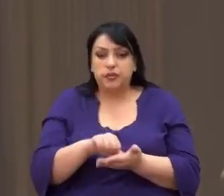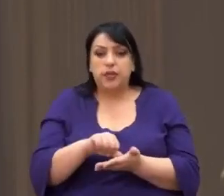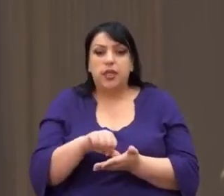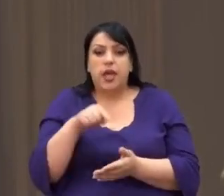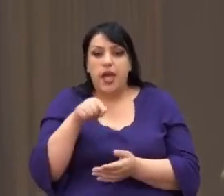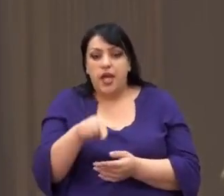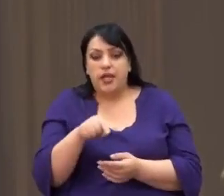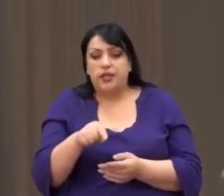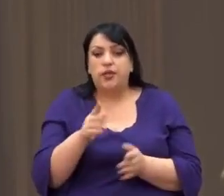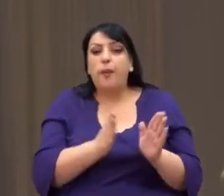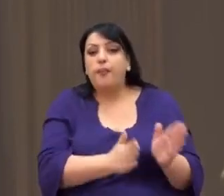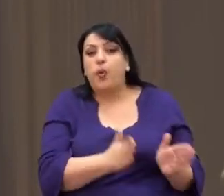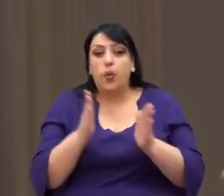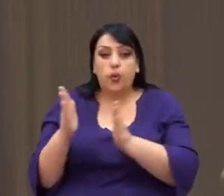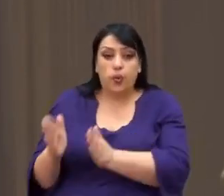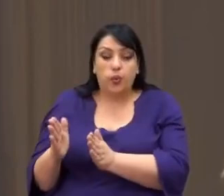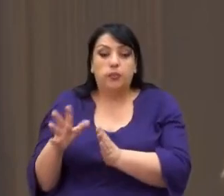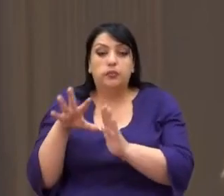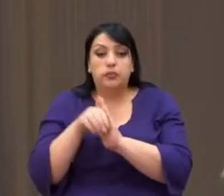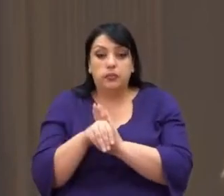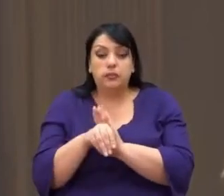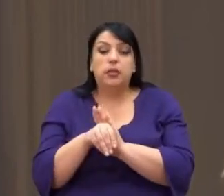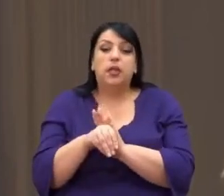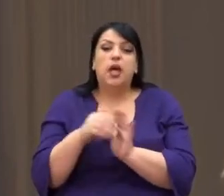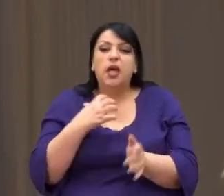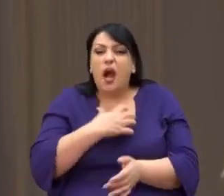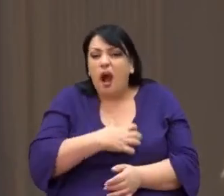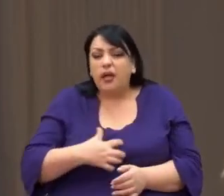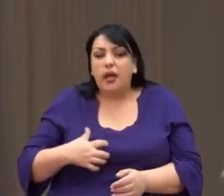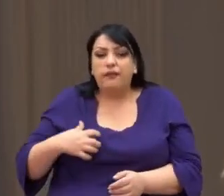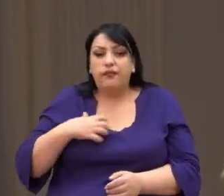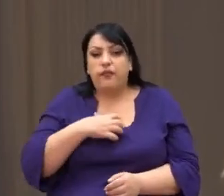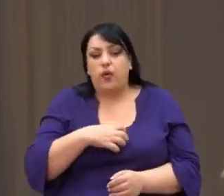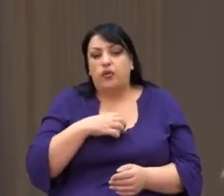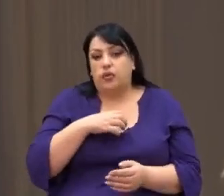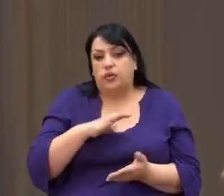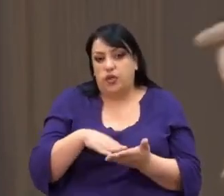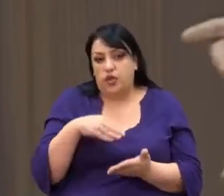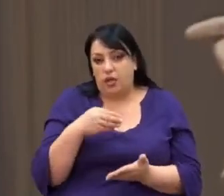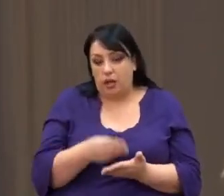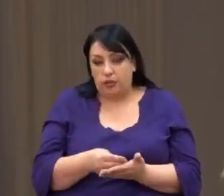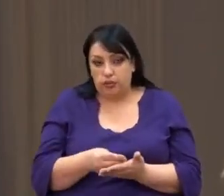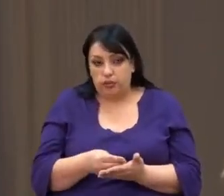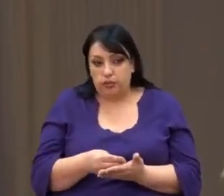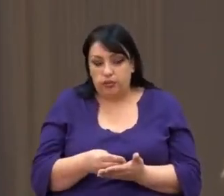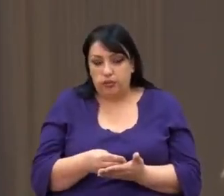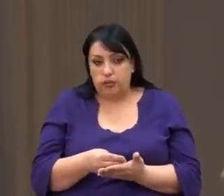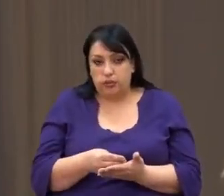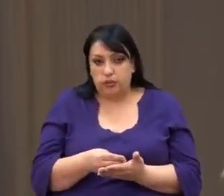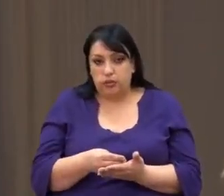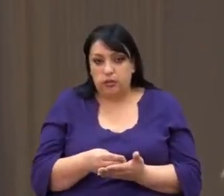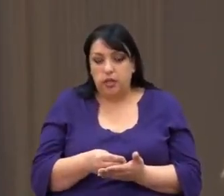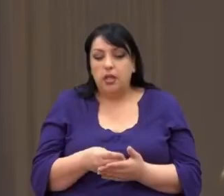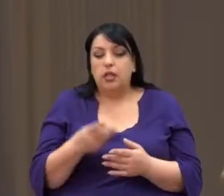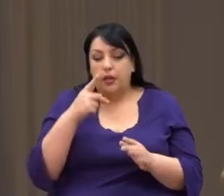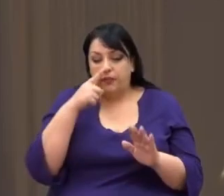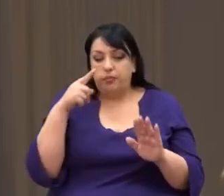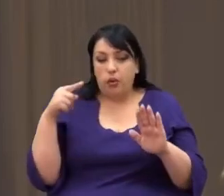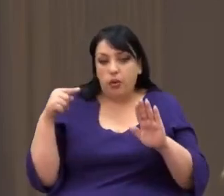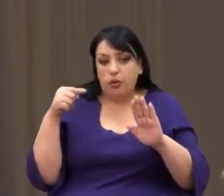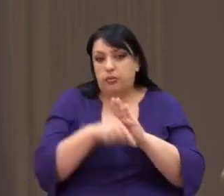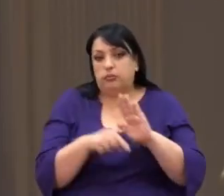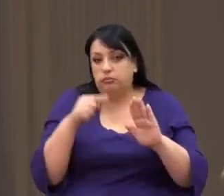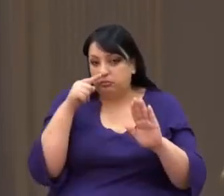շրջափուլում պետականության համար կարևորագույն հարցերի նշանակությունը, և ըստ էության սպառնալիքներ